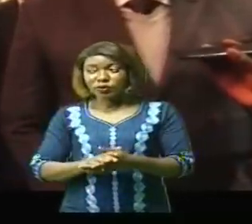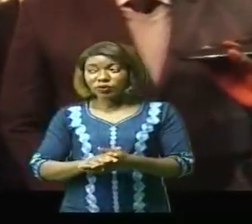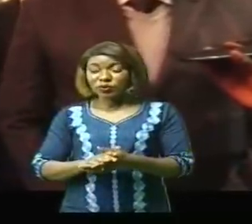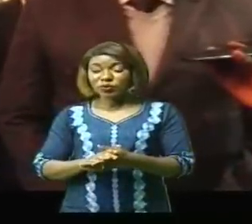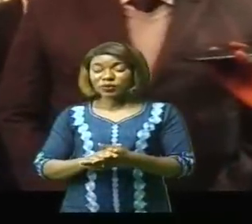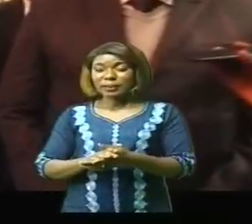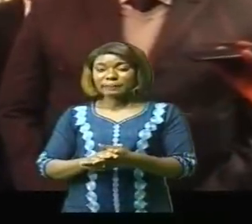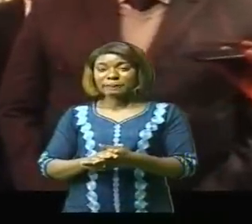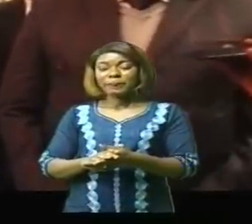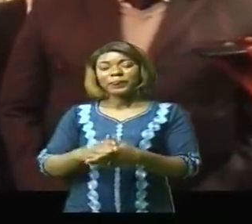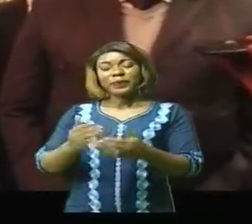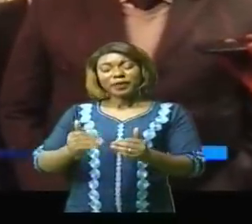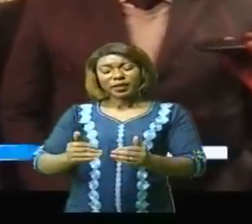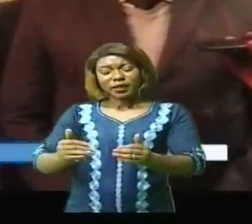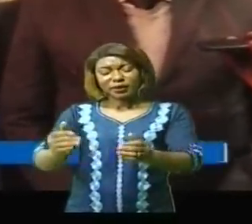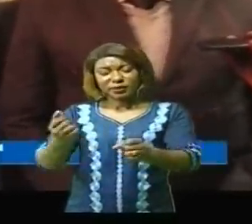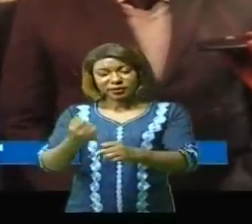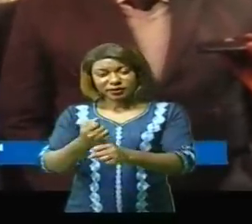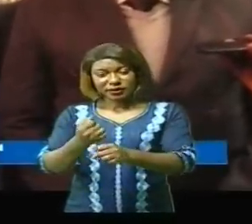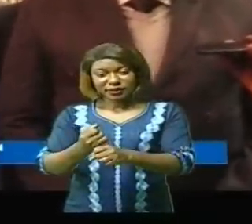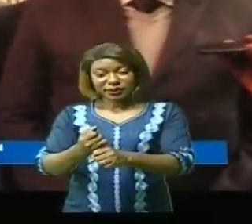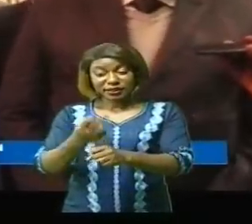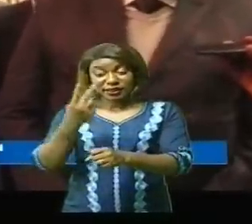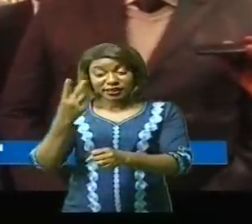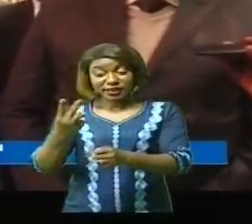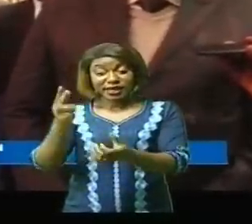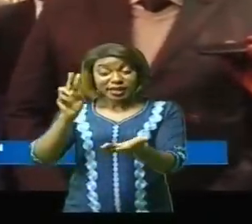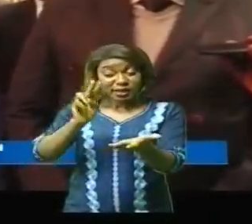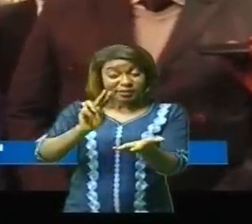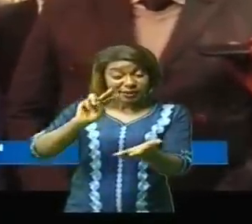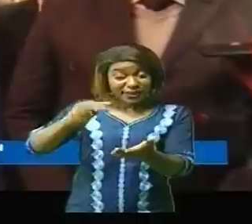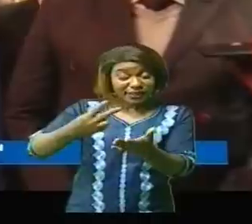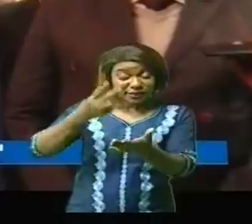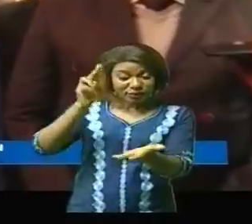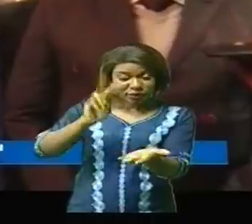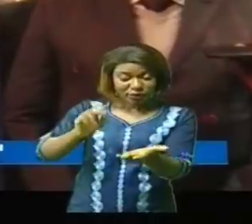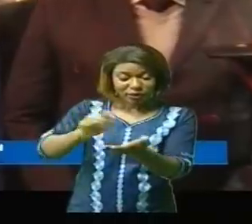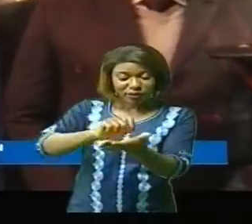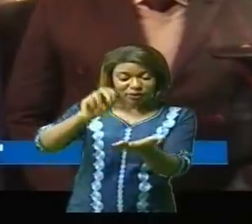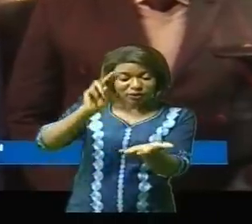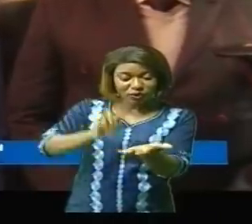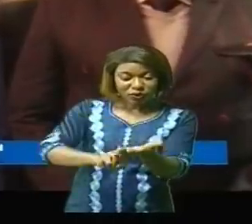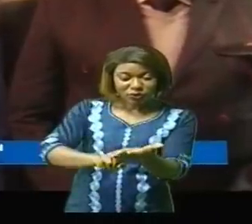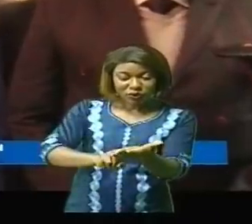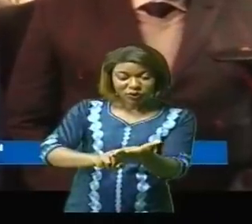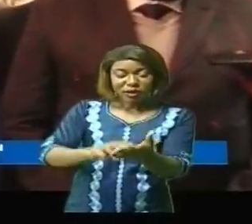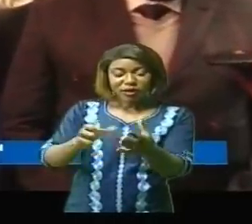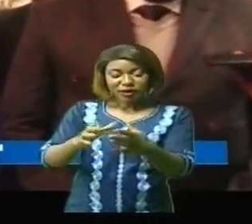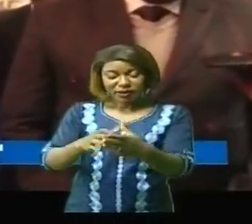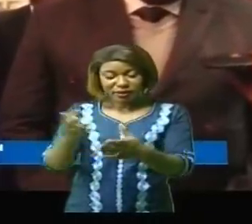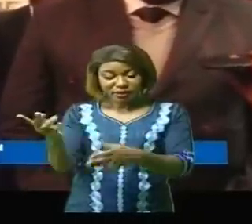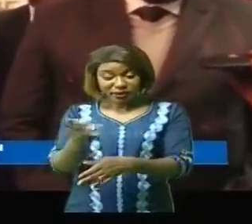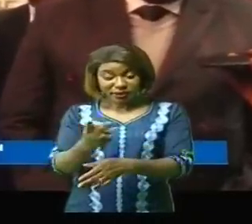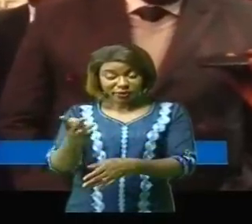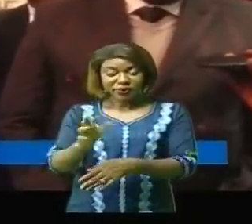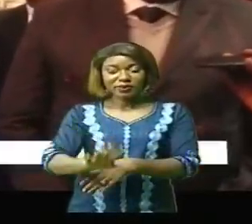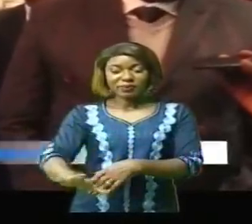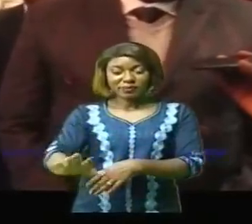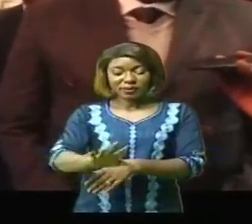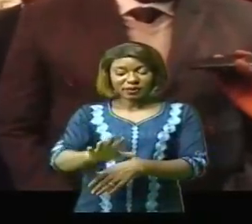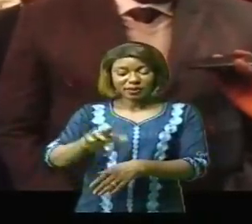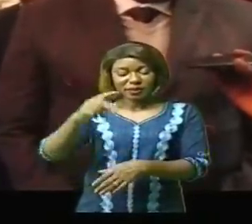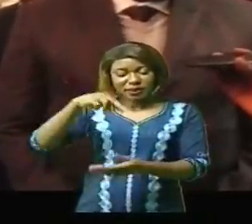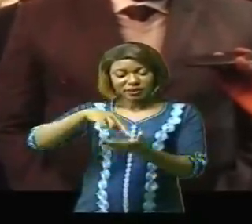phase de construction, c'est le deuxième accord qu'on a signé pour la ligne entre Kolwezi et Solwezi, qui devra